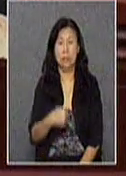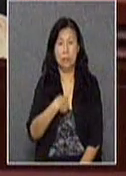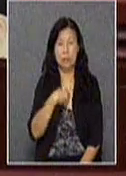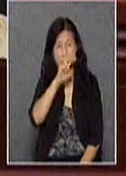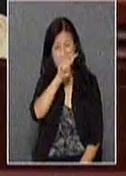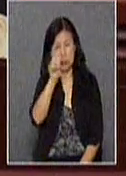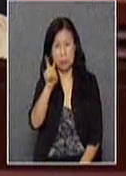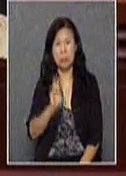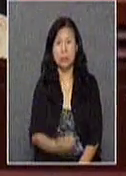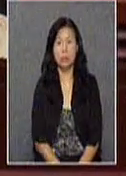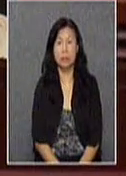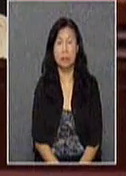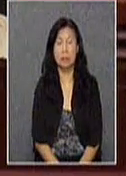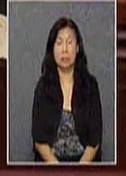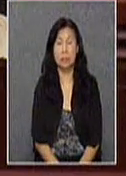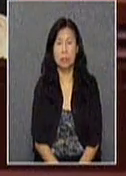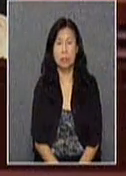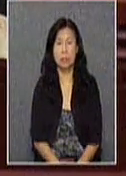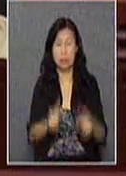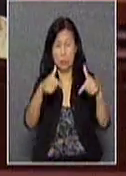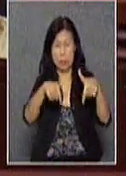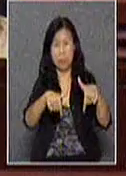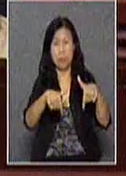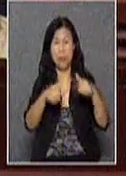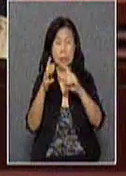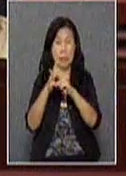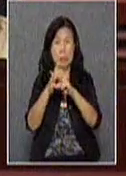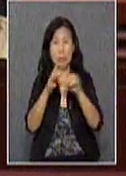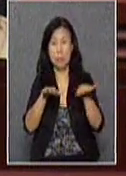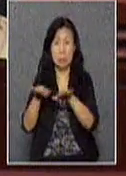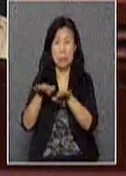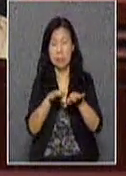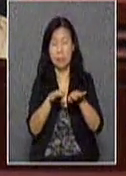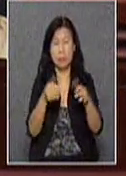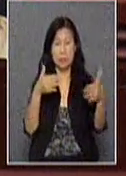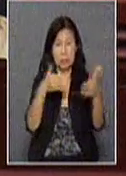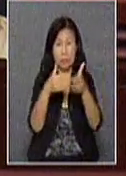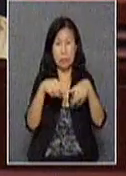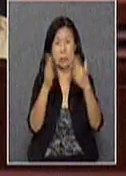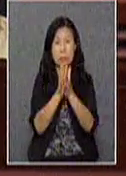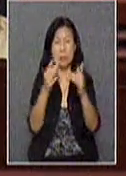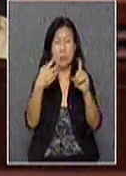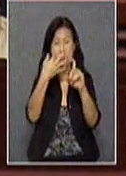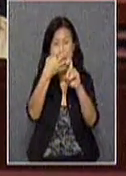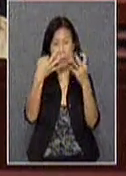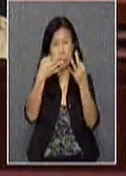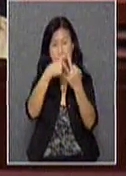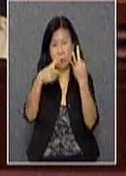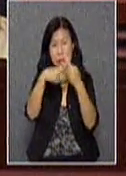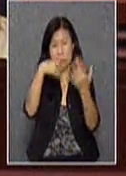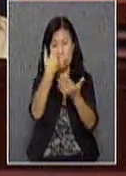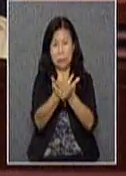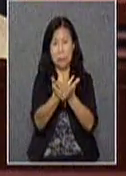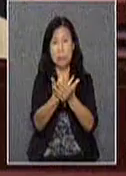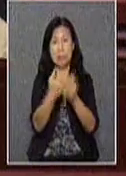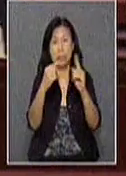到南丫海難，佢哋39位死難嘅家屬寫咗封